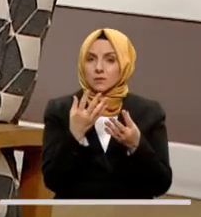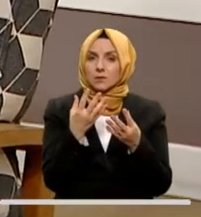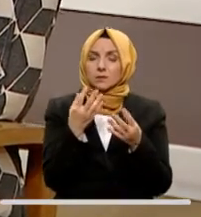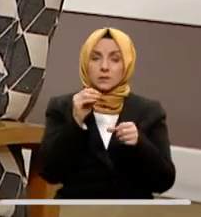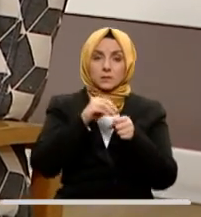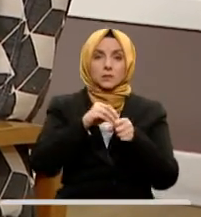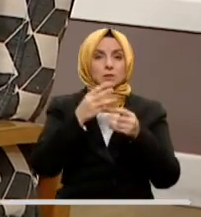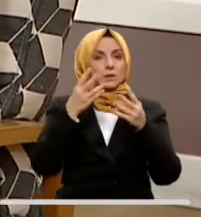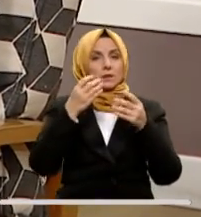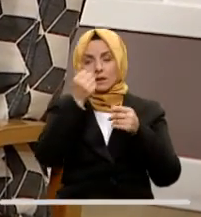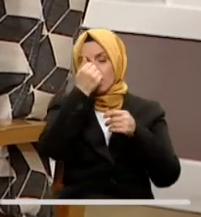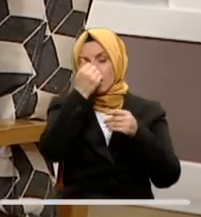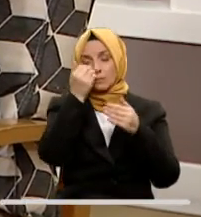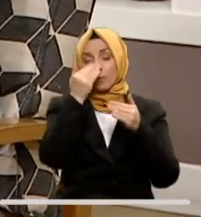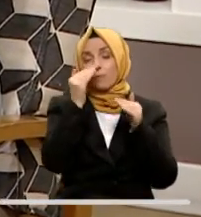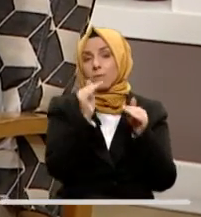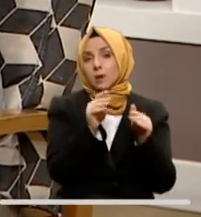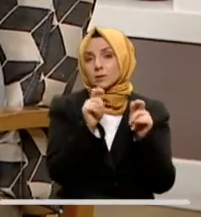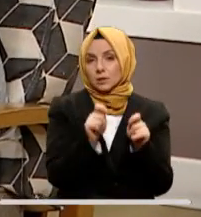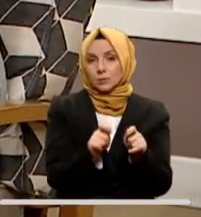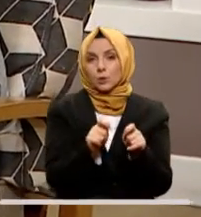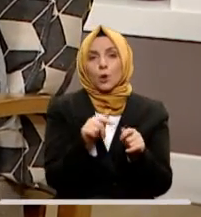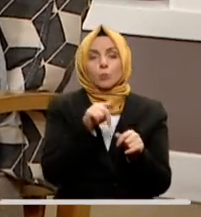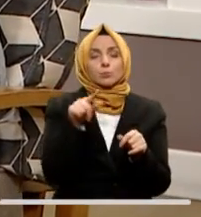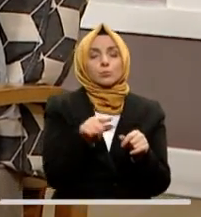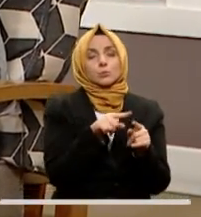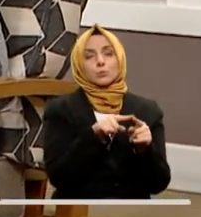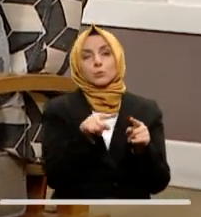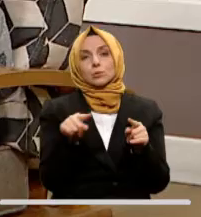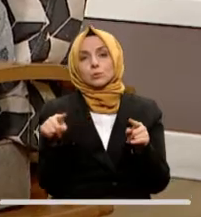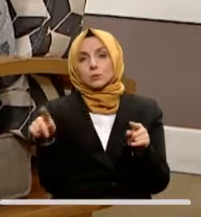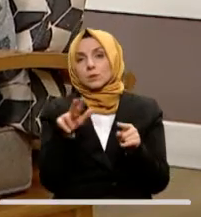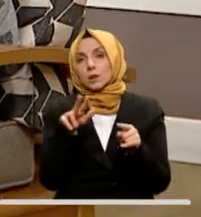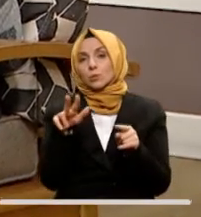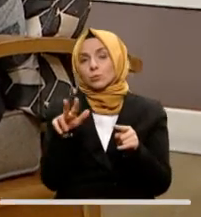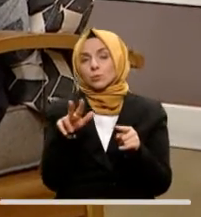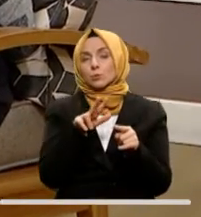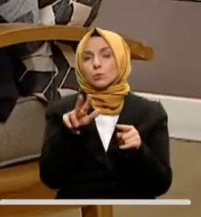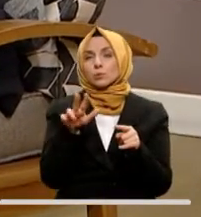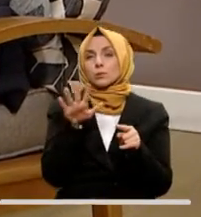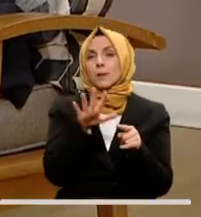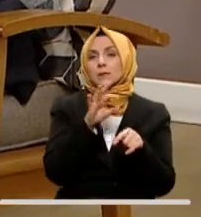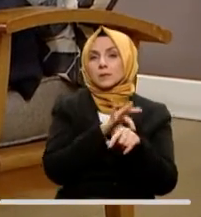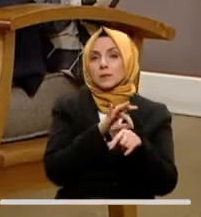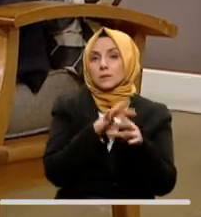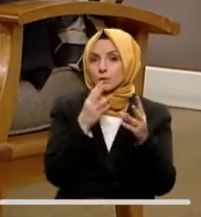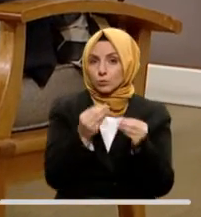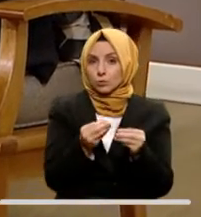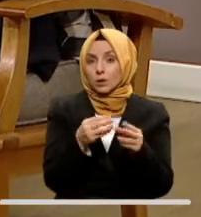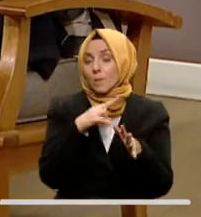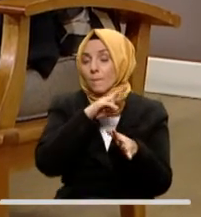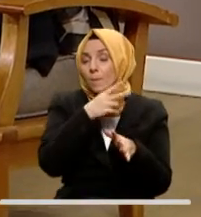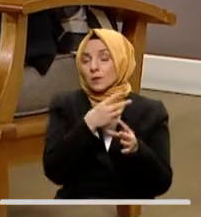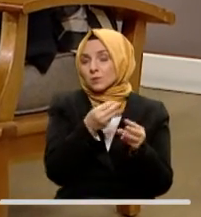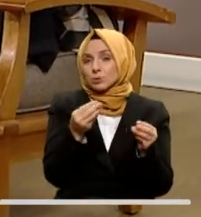ünitemize geldiğiniz andan itibaren bütün süreçler 30-35 dakika alacaktır Maalesef ki çok kolay ertelene bilen bir